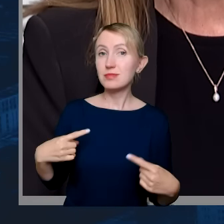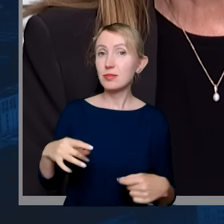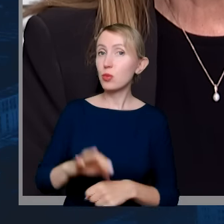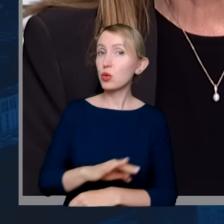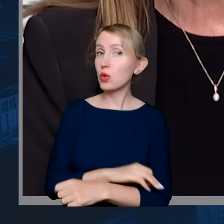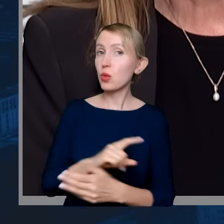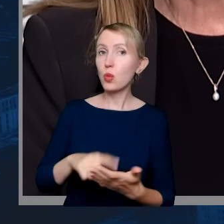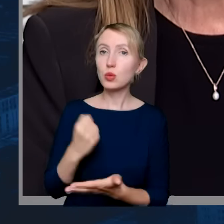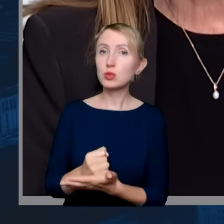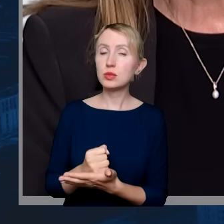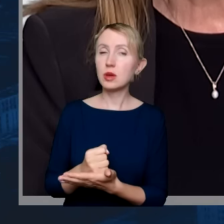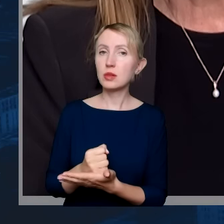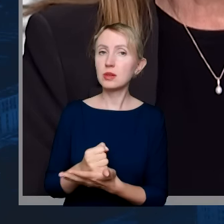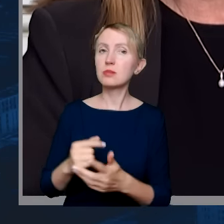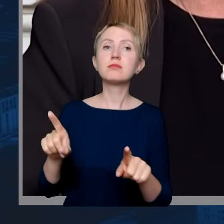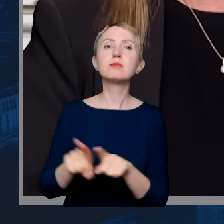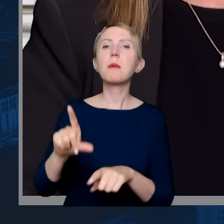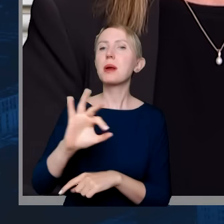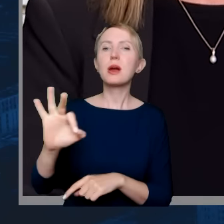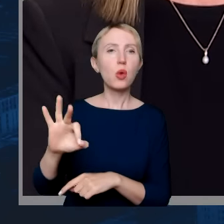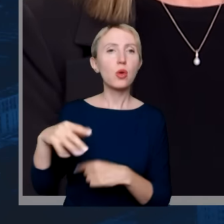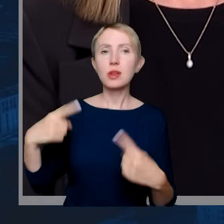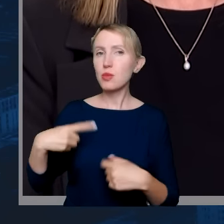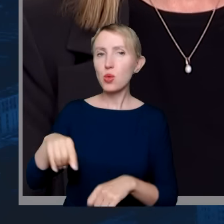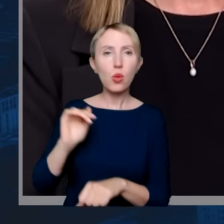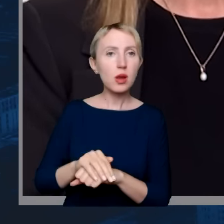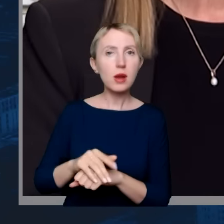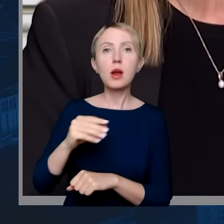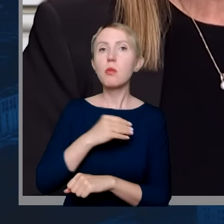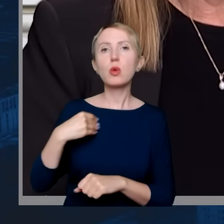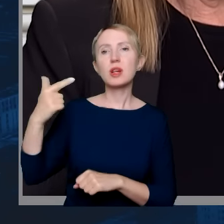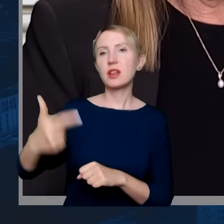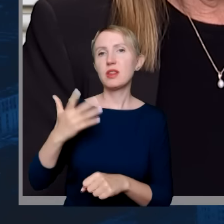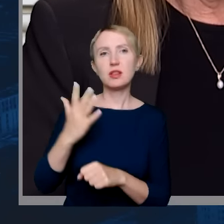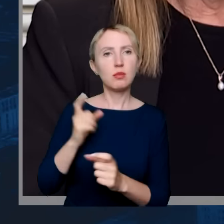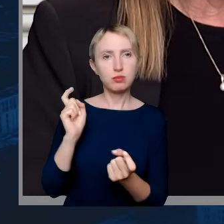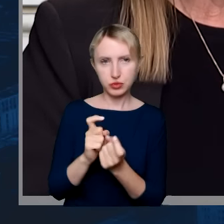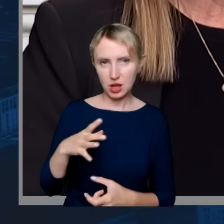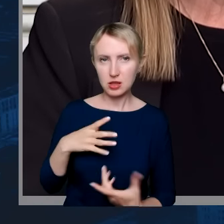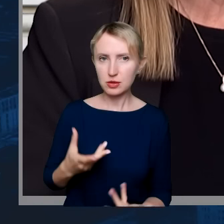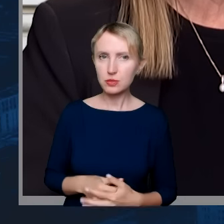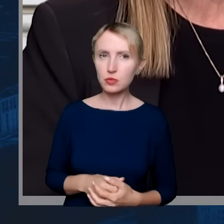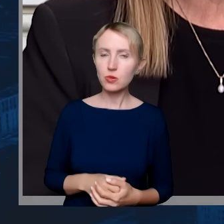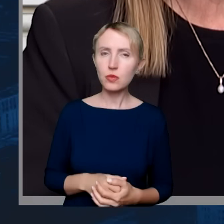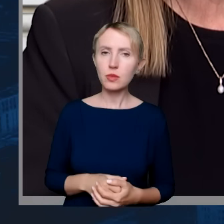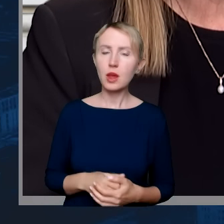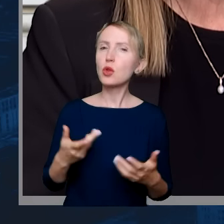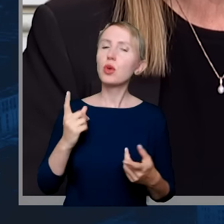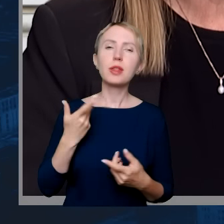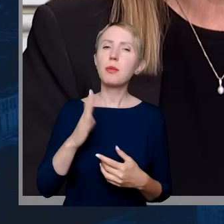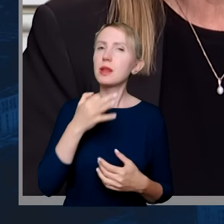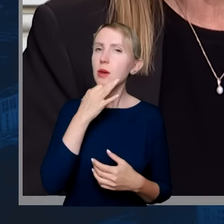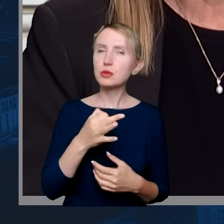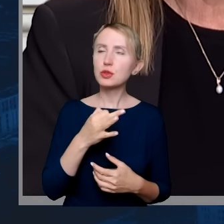ustawy, tak samo jak Platforma Obywatelska i Polska 2050. Nie będę pana pytał, czy tej śmierci można